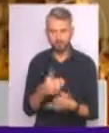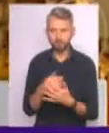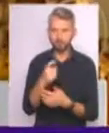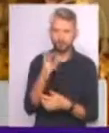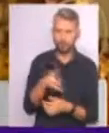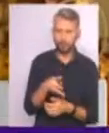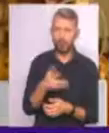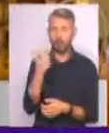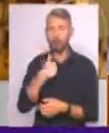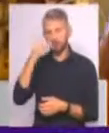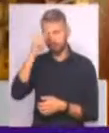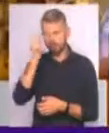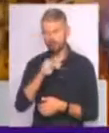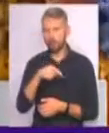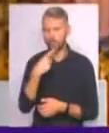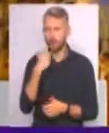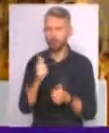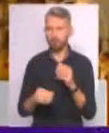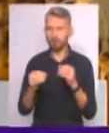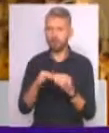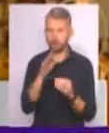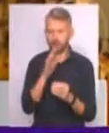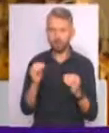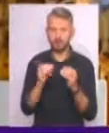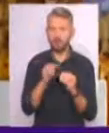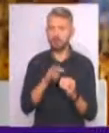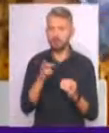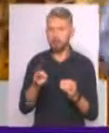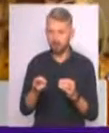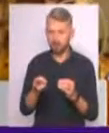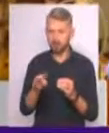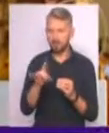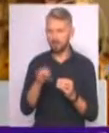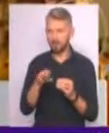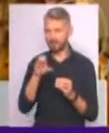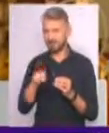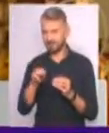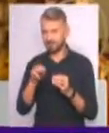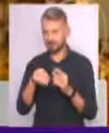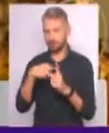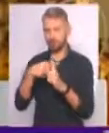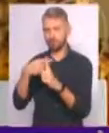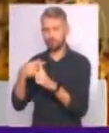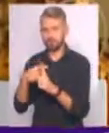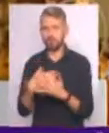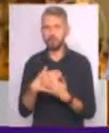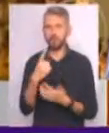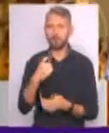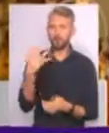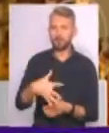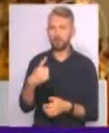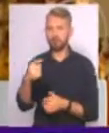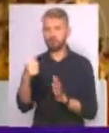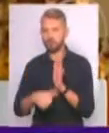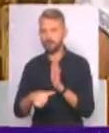ми вчились, ми говорили, кожні 10 років 10 міліметрів ртутного стовпчика, тобто, скажімо,